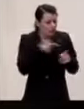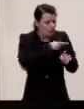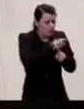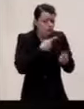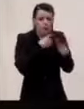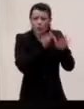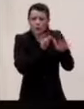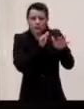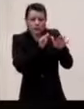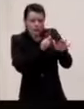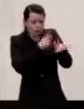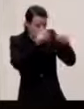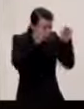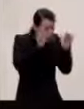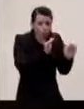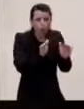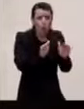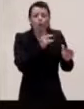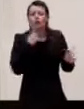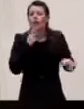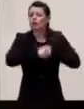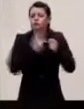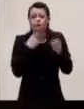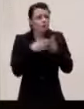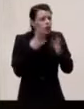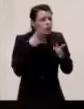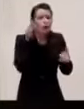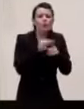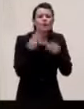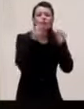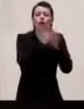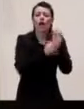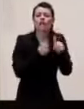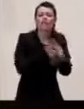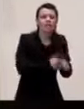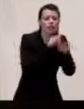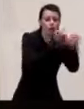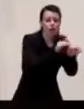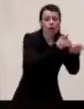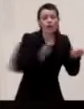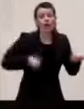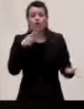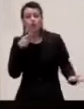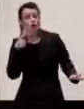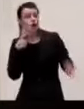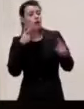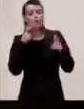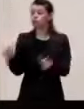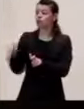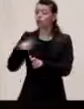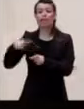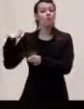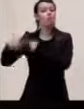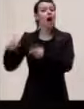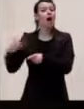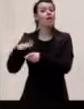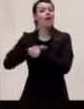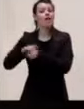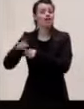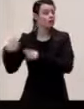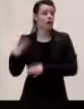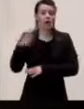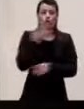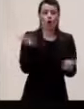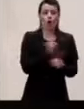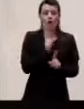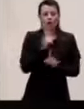come indicazioni. Perché quando diciamo noi i parenti non possono entrare, io i primi giorni ricevevo le